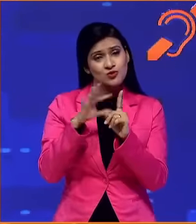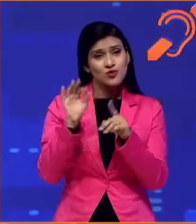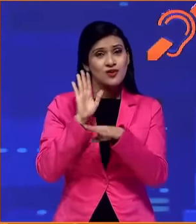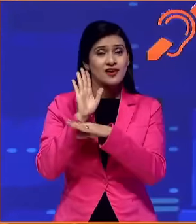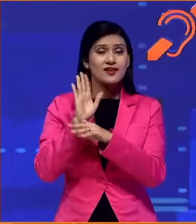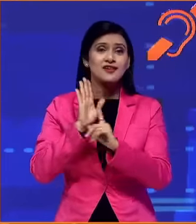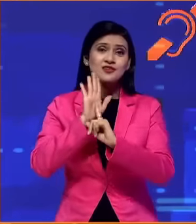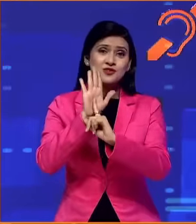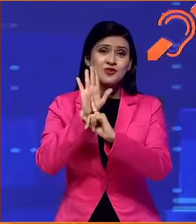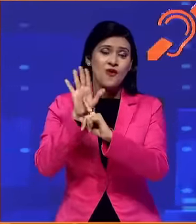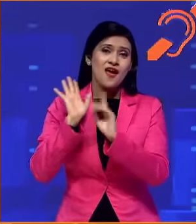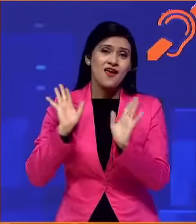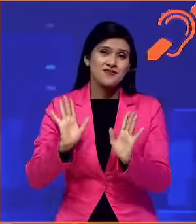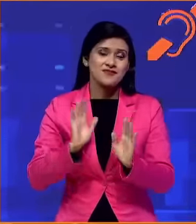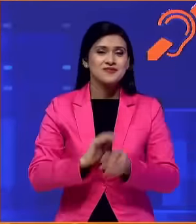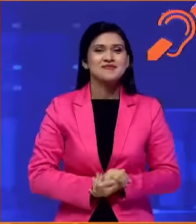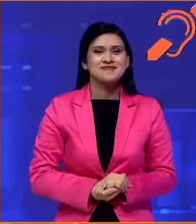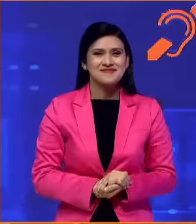इसे